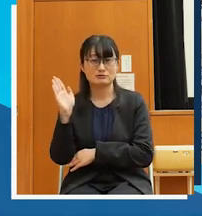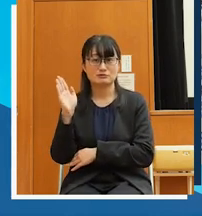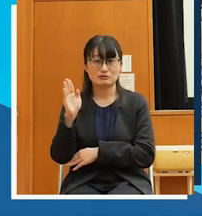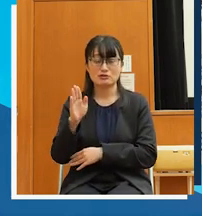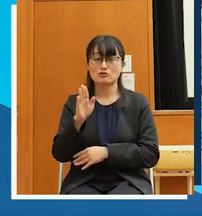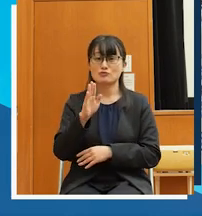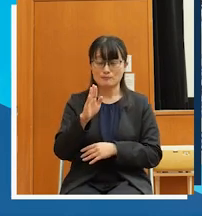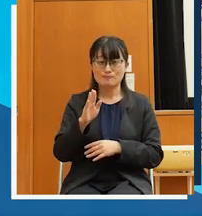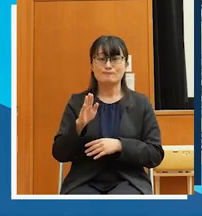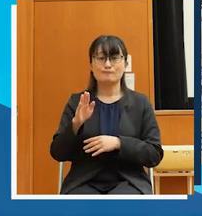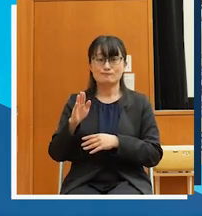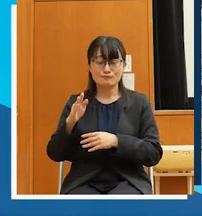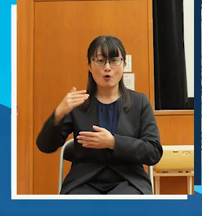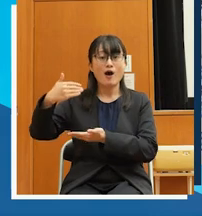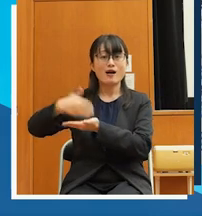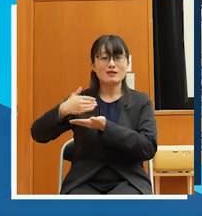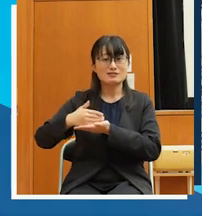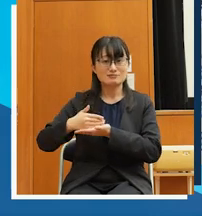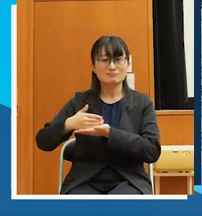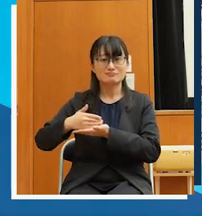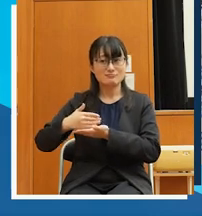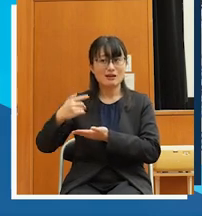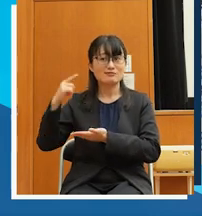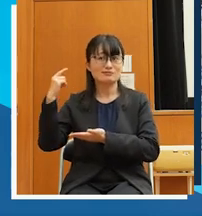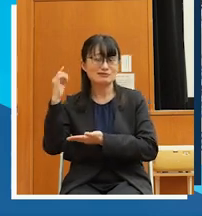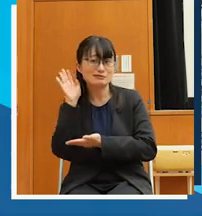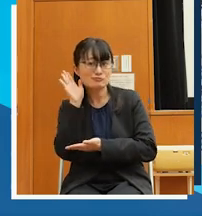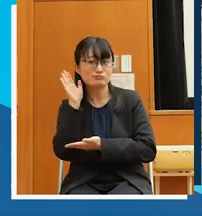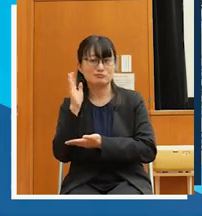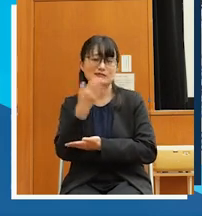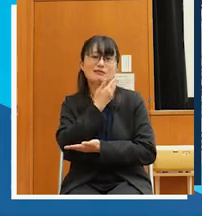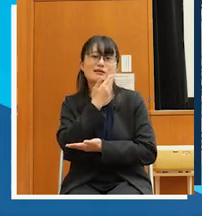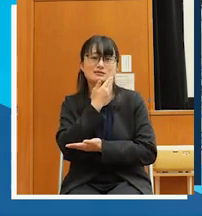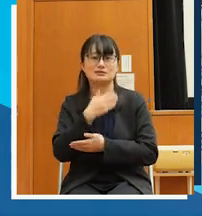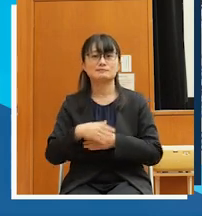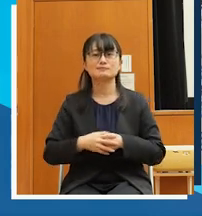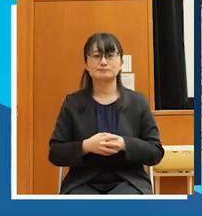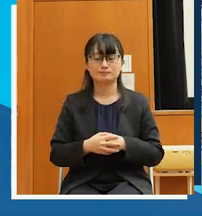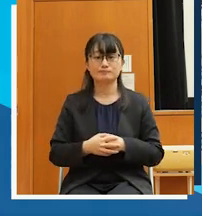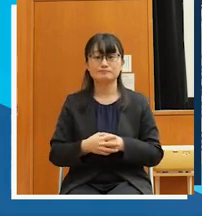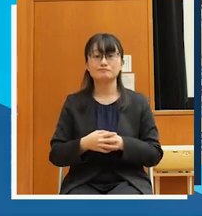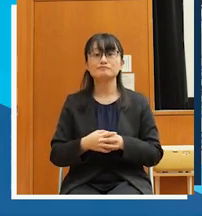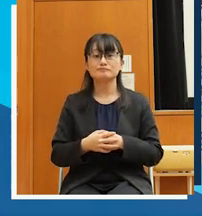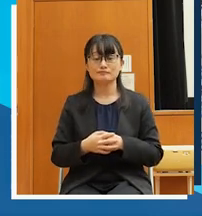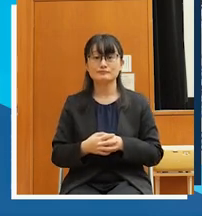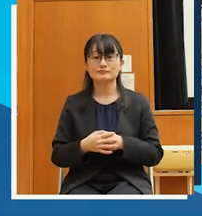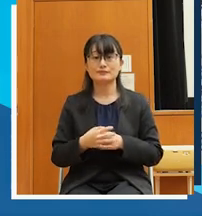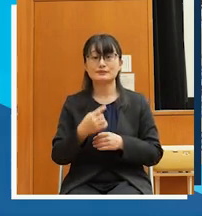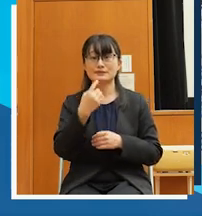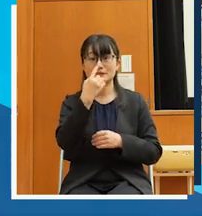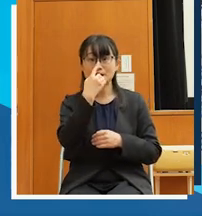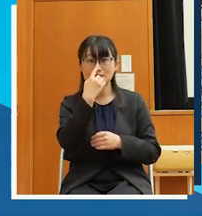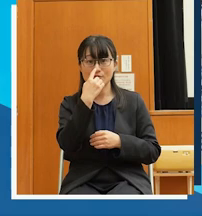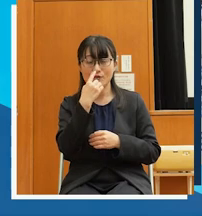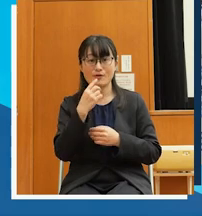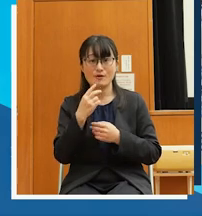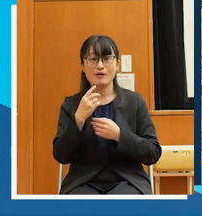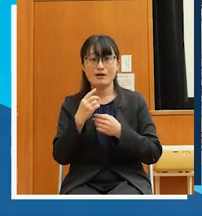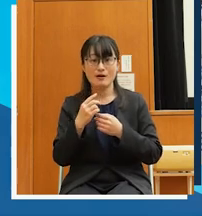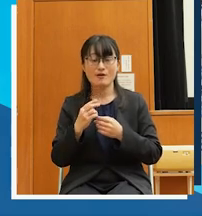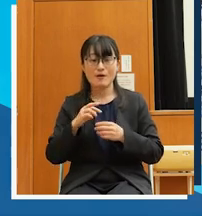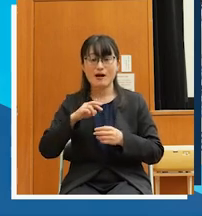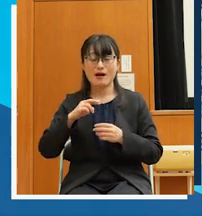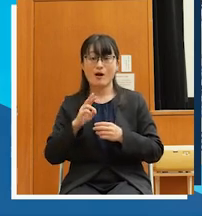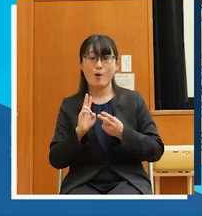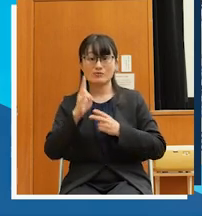で私の友達が今回夏に沖縄に来てくださったのはやっぱ自分の足で行きたかった生で聞きたかったからっていのがあったと